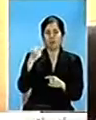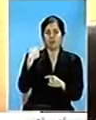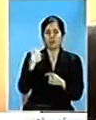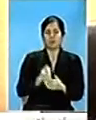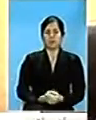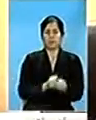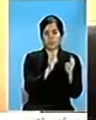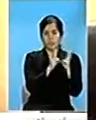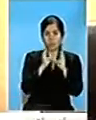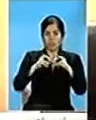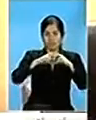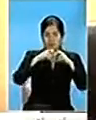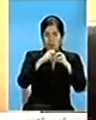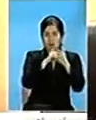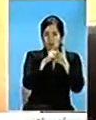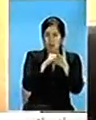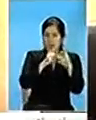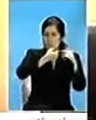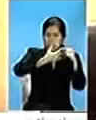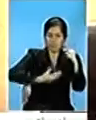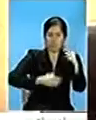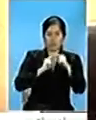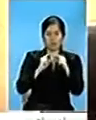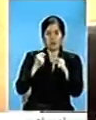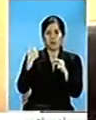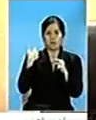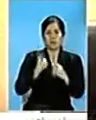การหลากหลายในการแก้ปัญหาได้ถกแถลงกันอย่างชัดเจนว่า